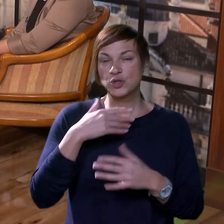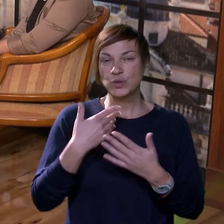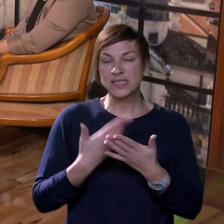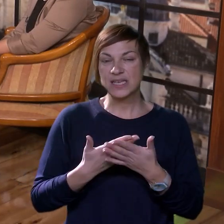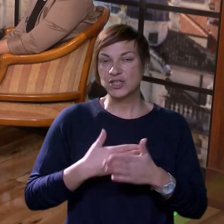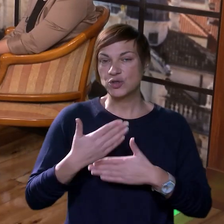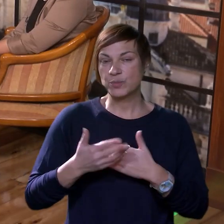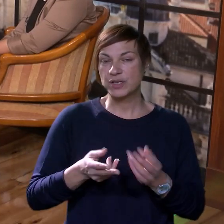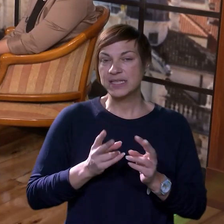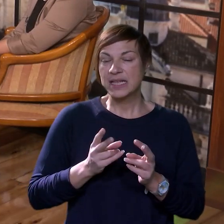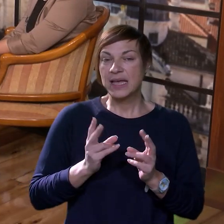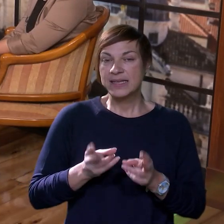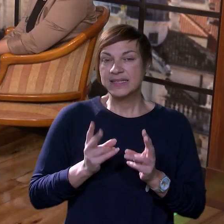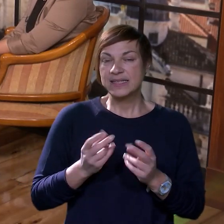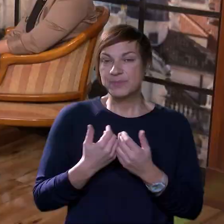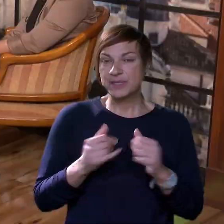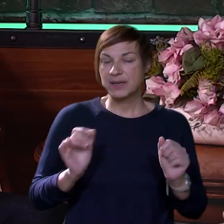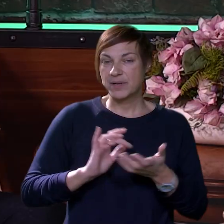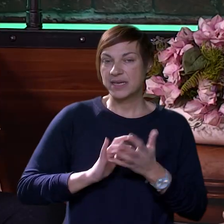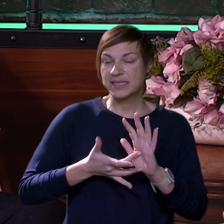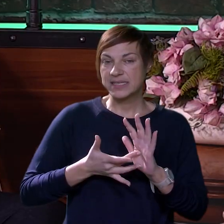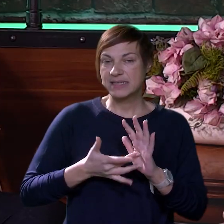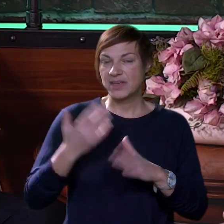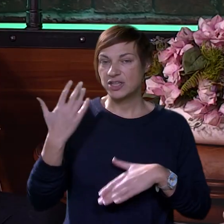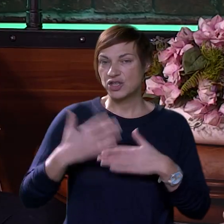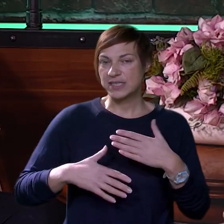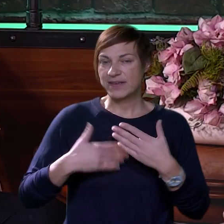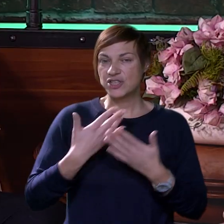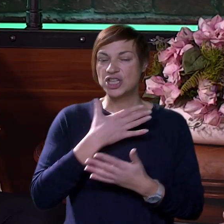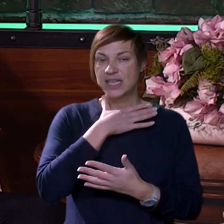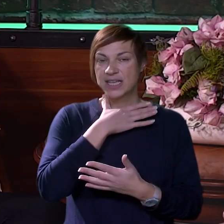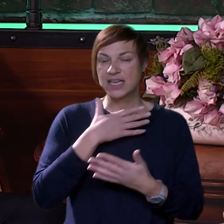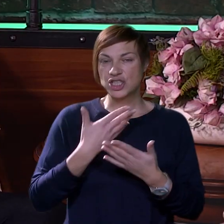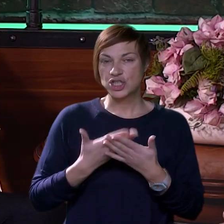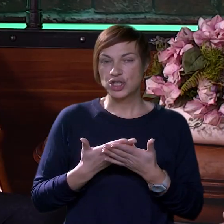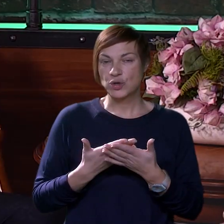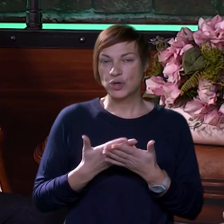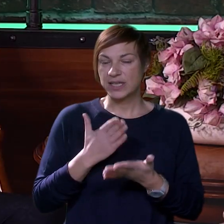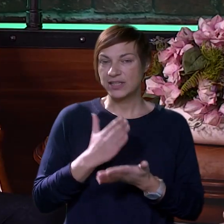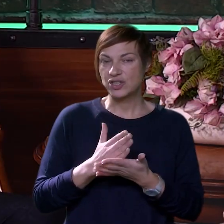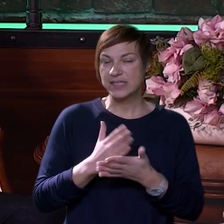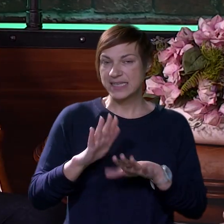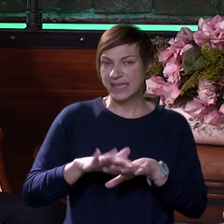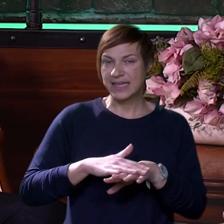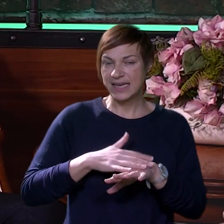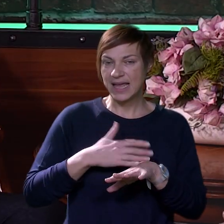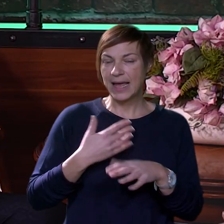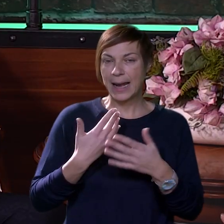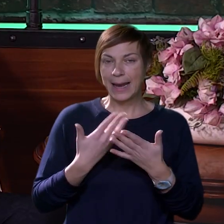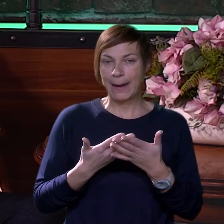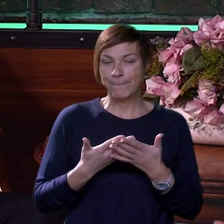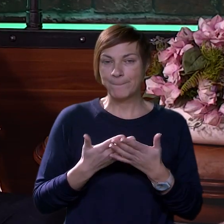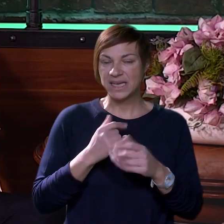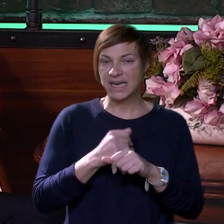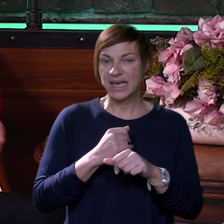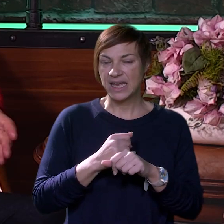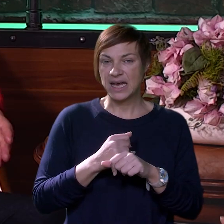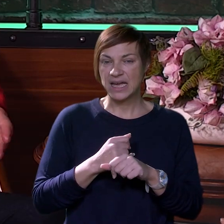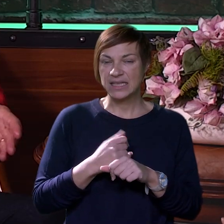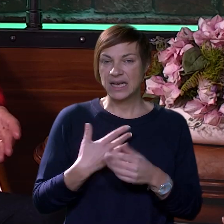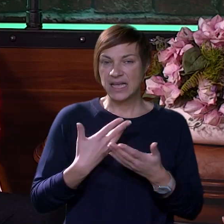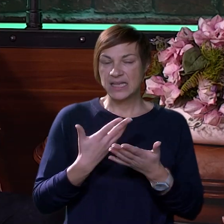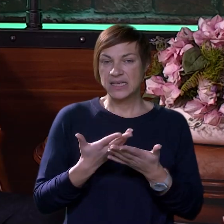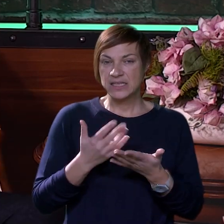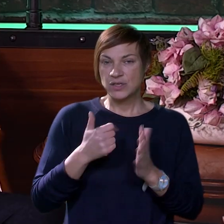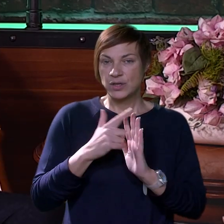siječnju poslije zimskih praznika i sve do završetka škole, znači tamo negdje do sredine lipnja. One su radile s